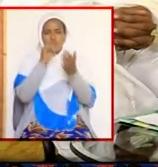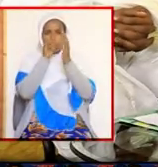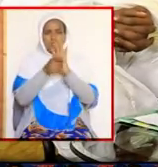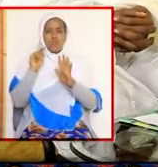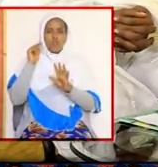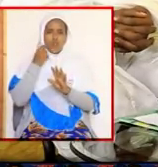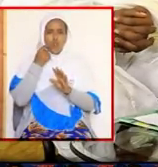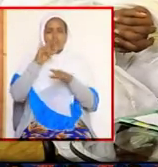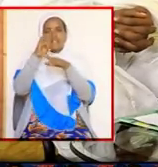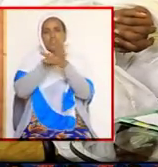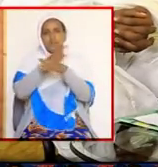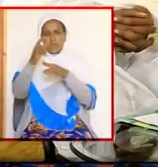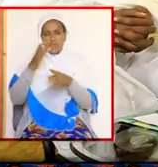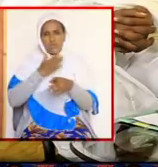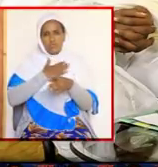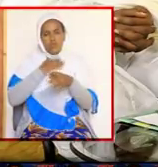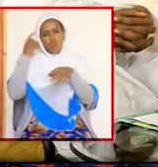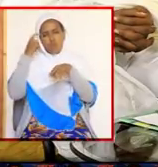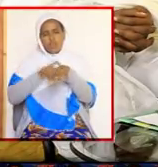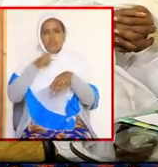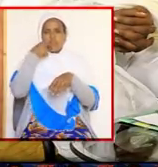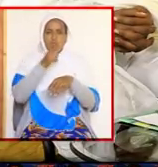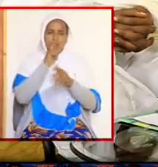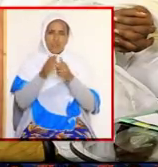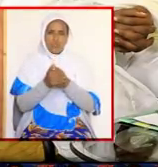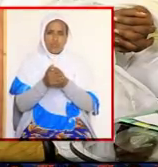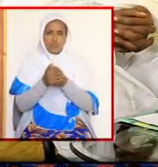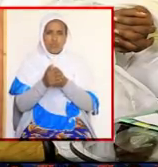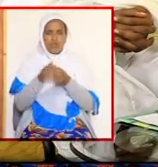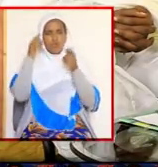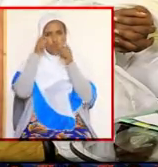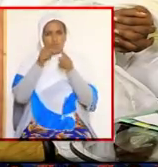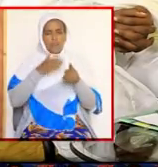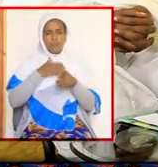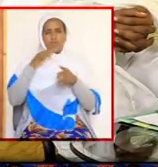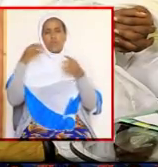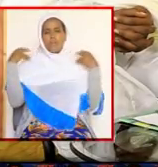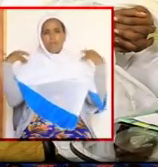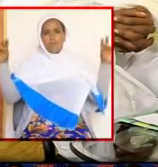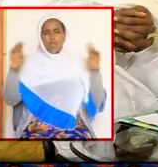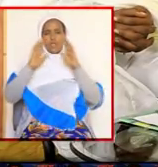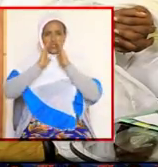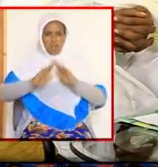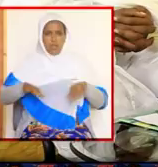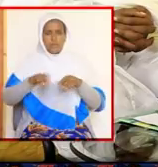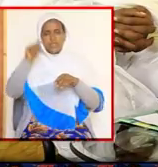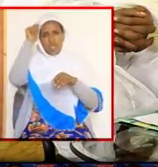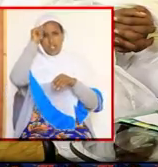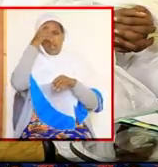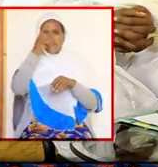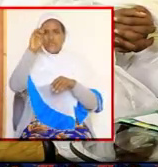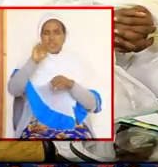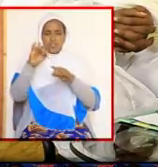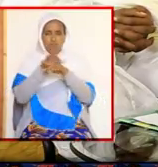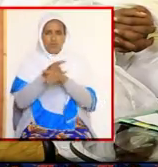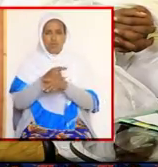ለምሳሌ እንኳንም ተዘመረ እኔ ብዙ ጊዜ የምናገረው ነው። በወንድሜ በመላከ ሰላም ታደለ ፊጣ የተዘመሩ መዝሙሮች